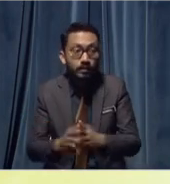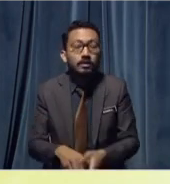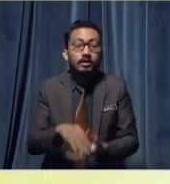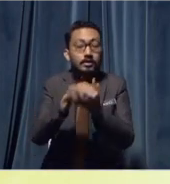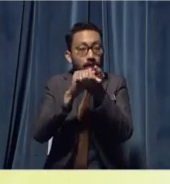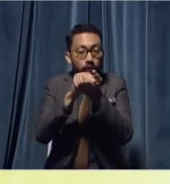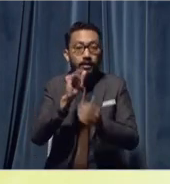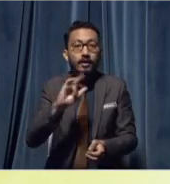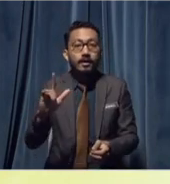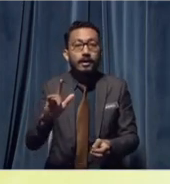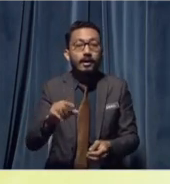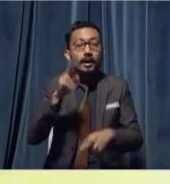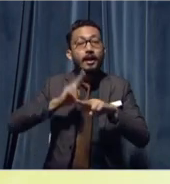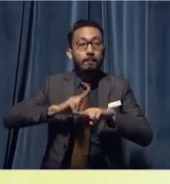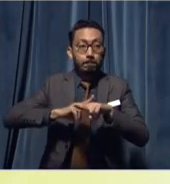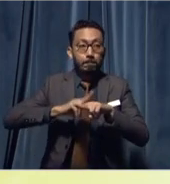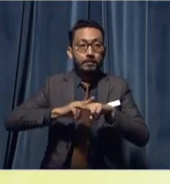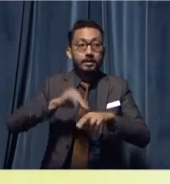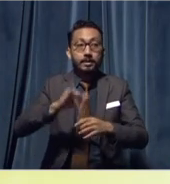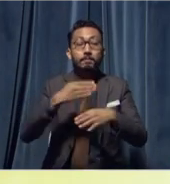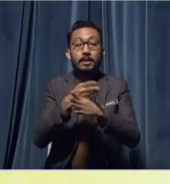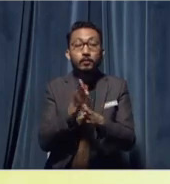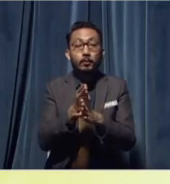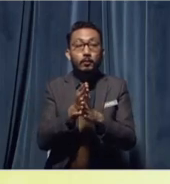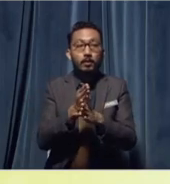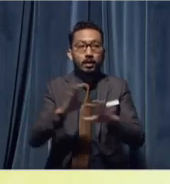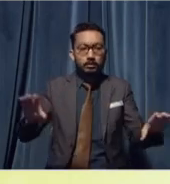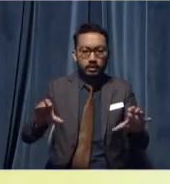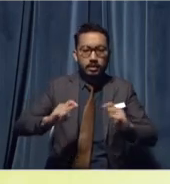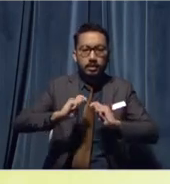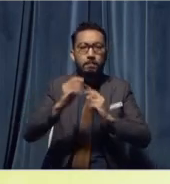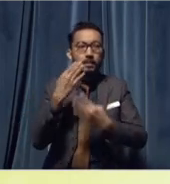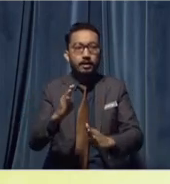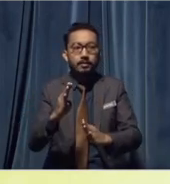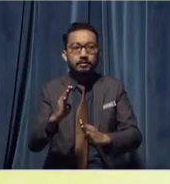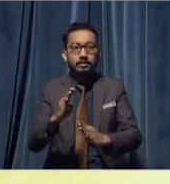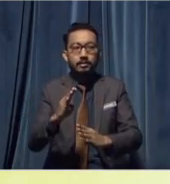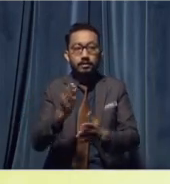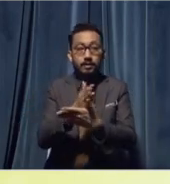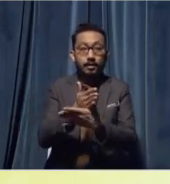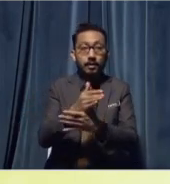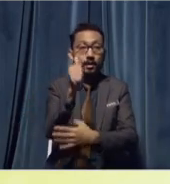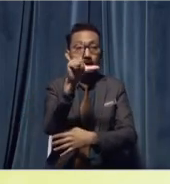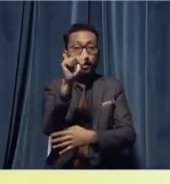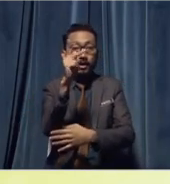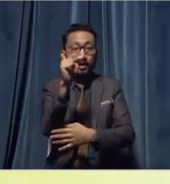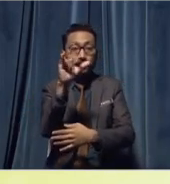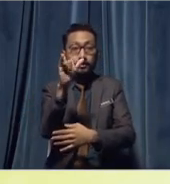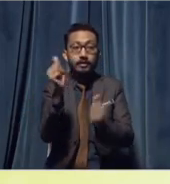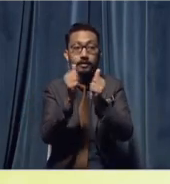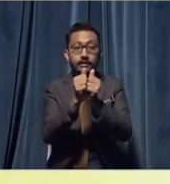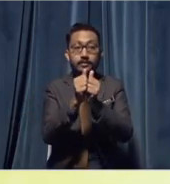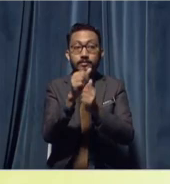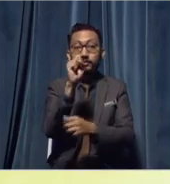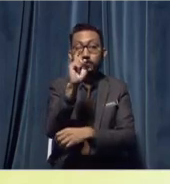yang terbentuk hasil tindak balas antara suatu alkali dengan suatu asid lemak.